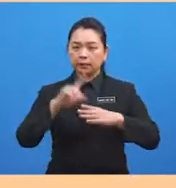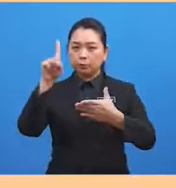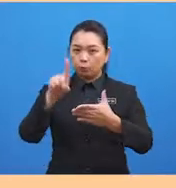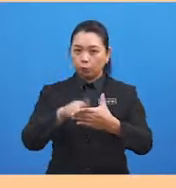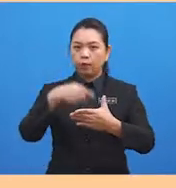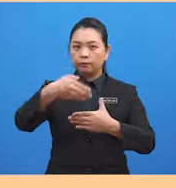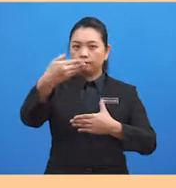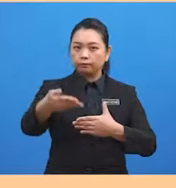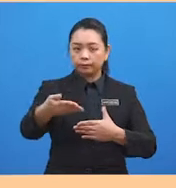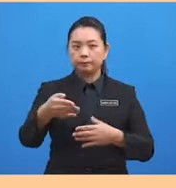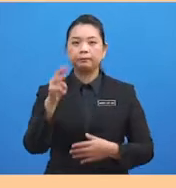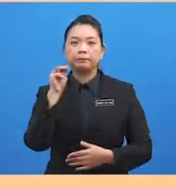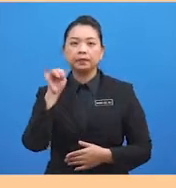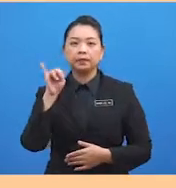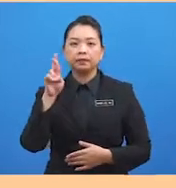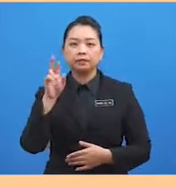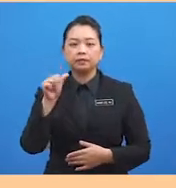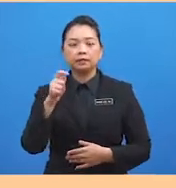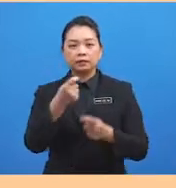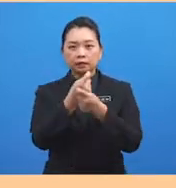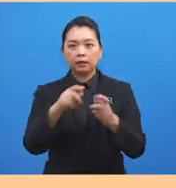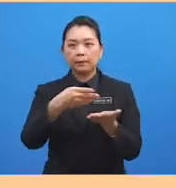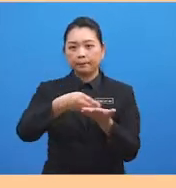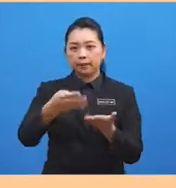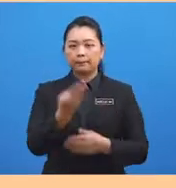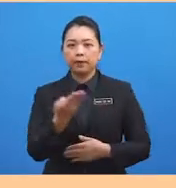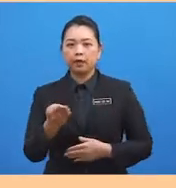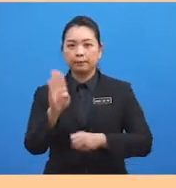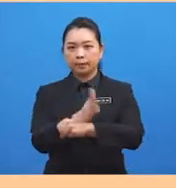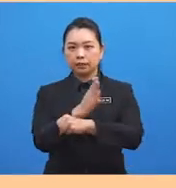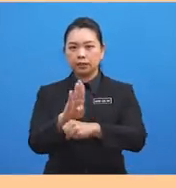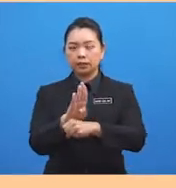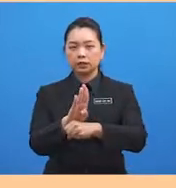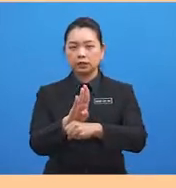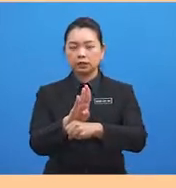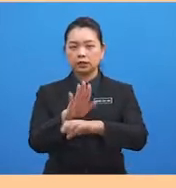berikutnya, Mira telah membeli barang niaga sebanyak